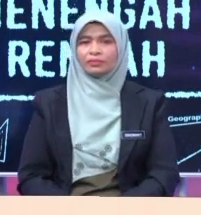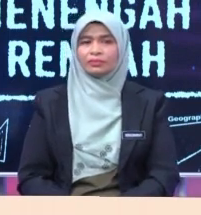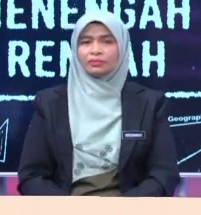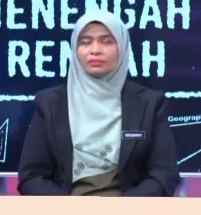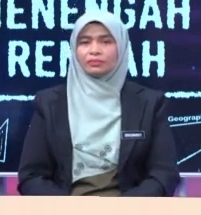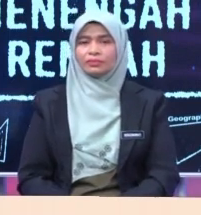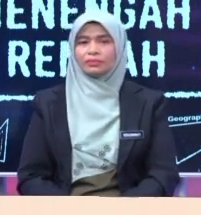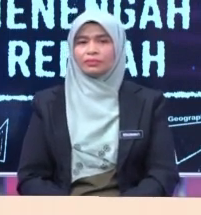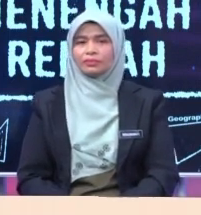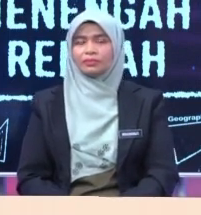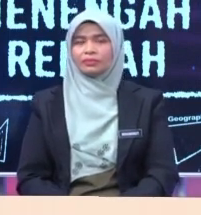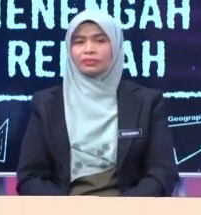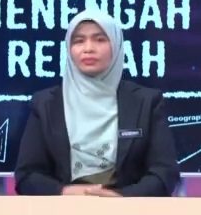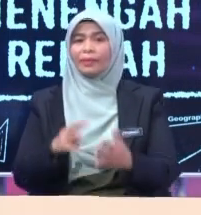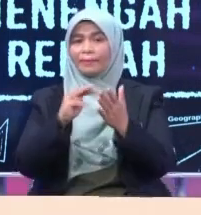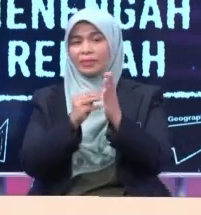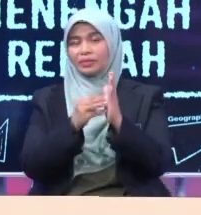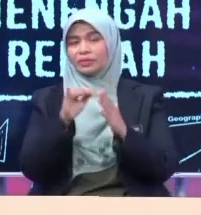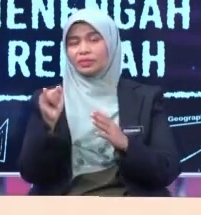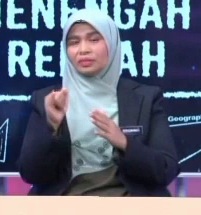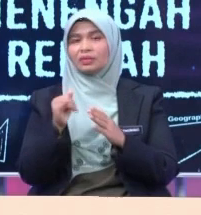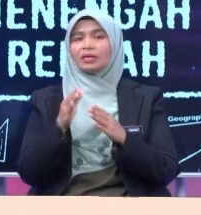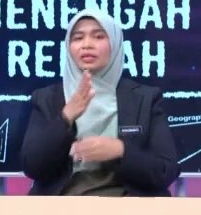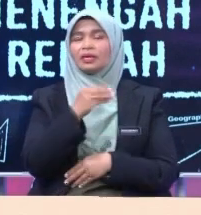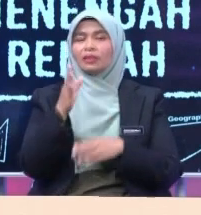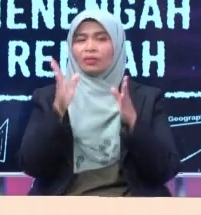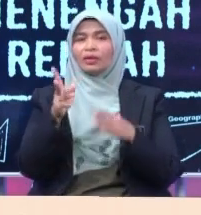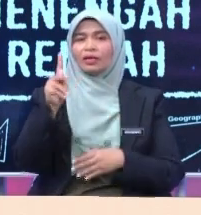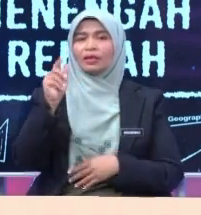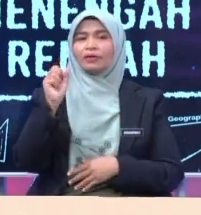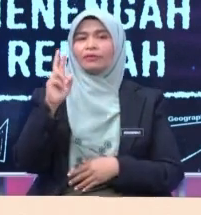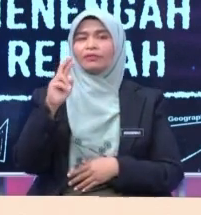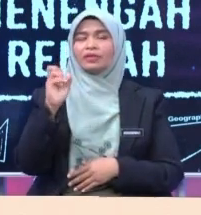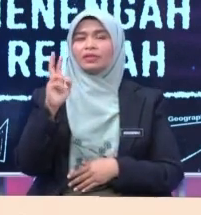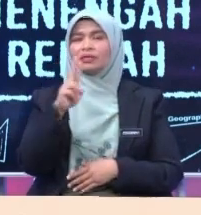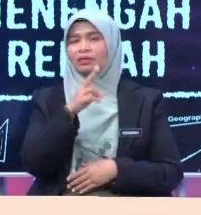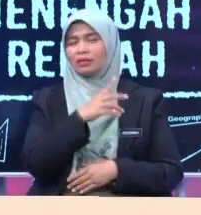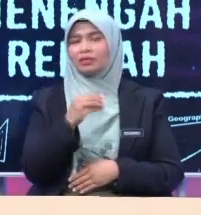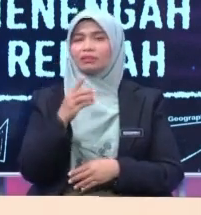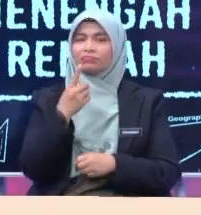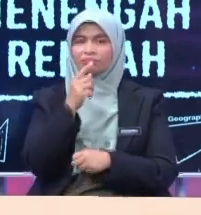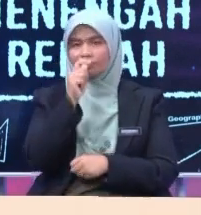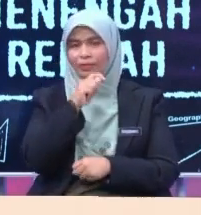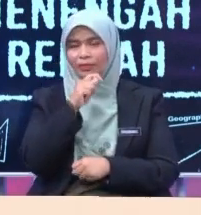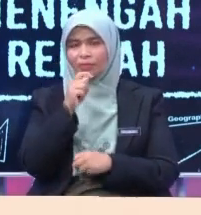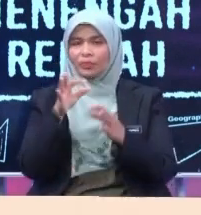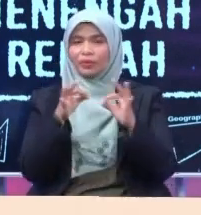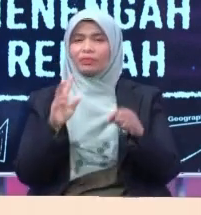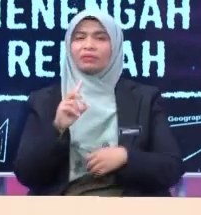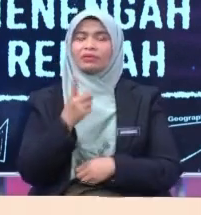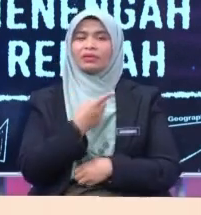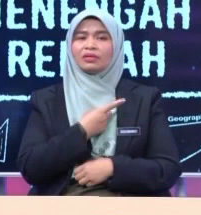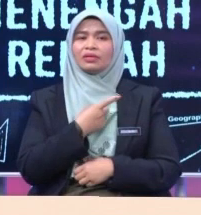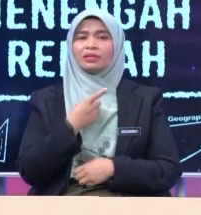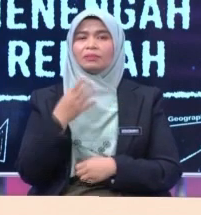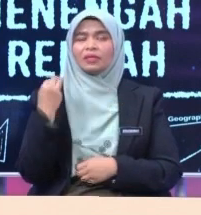khalidun. Sadaqallahul azim. Maksudnya, dan orang kafir dan orang yang mendustakan ayat-ayat keterangan kami, mereka itu ialah ahli